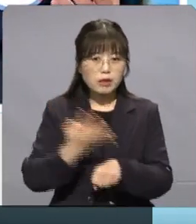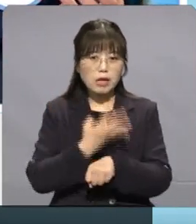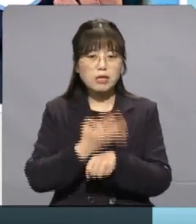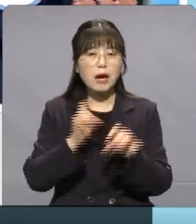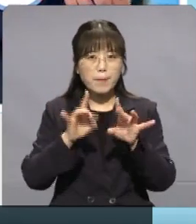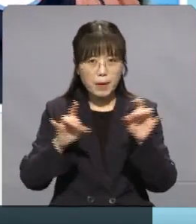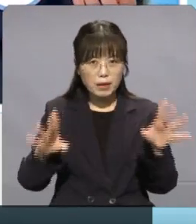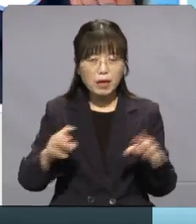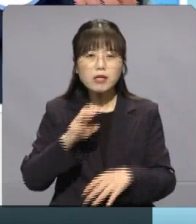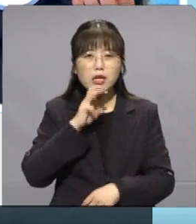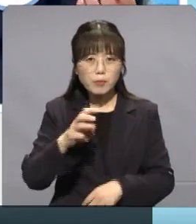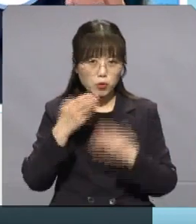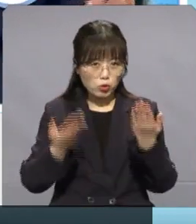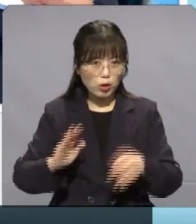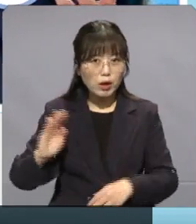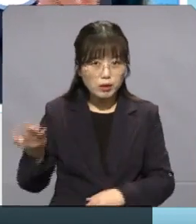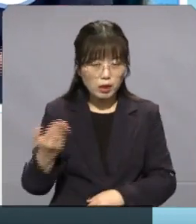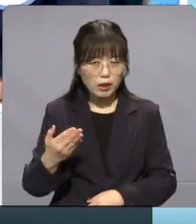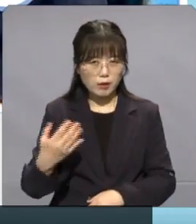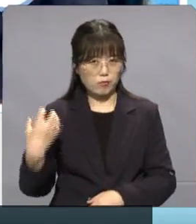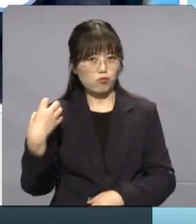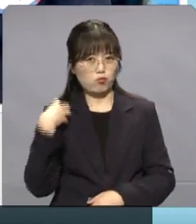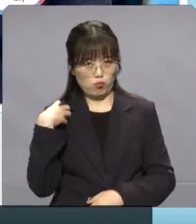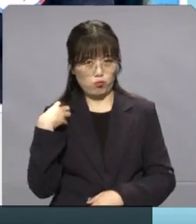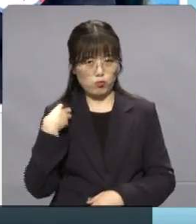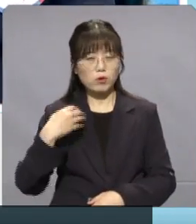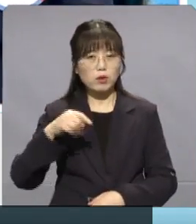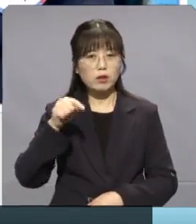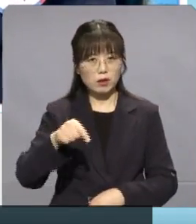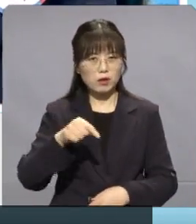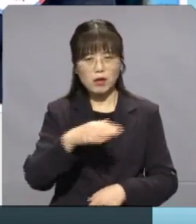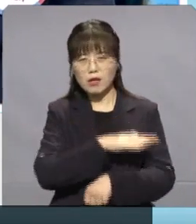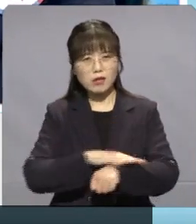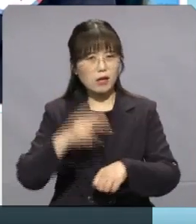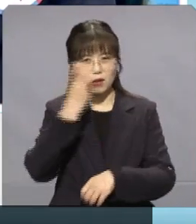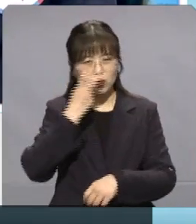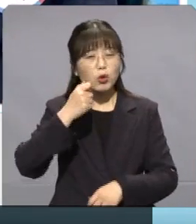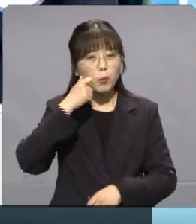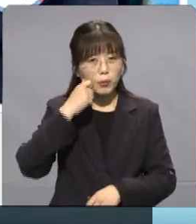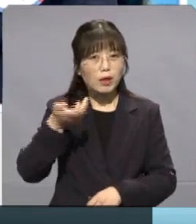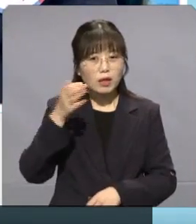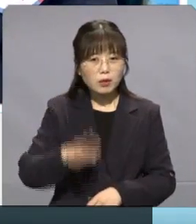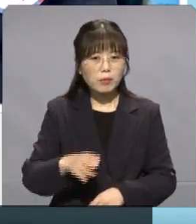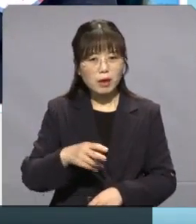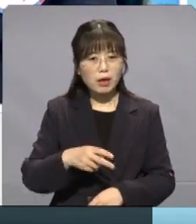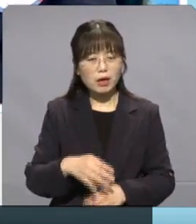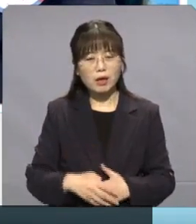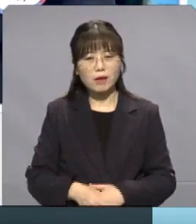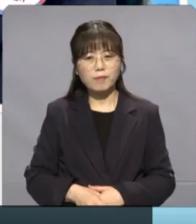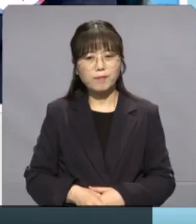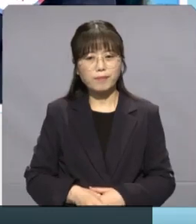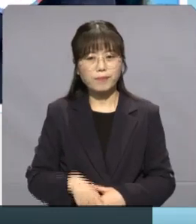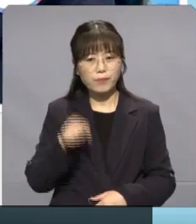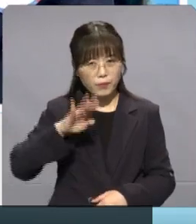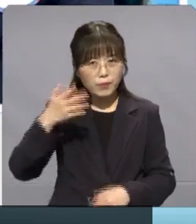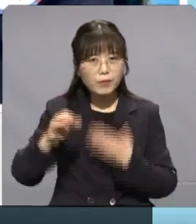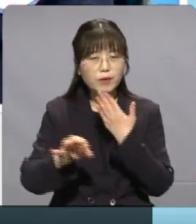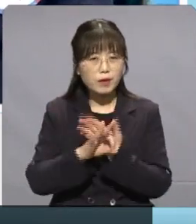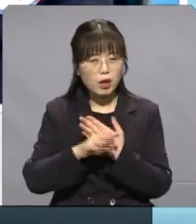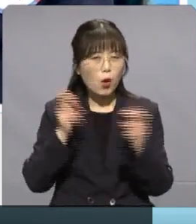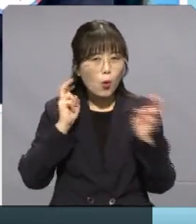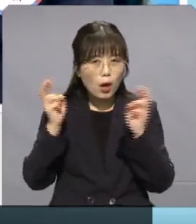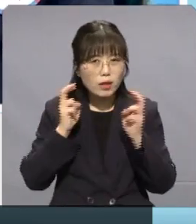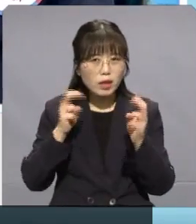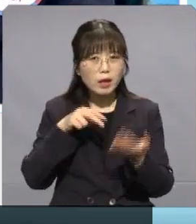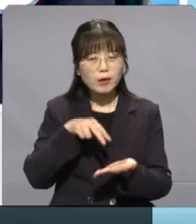4시간마다 1시간 30분씩 쉬어야 되잖아요. 의무적으로. 뭐 그게 얼마나 잘 지켜지고 있는지는 모르겠지만 자는 시간 빼곤 다 일해야 되는 그렇죠. 그렇게 거죠? 된다라고 하면 회사 출퇴근